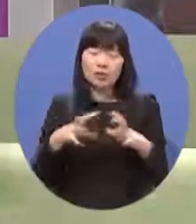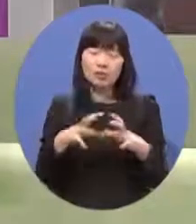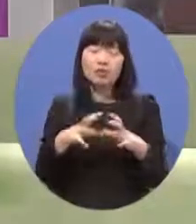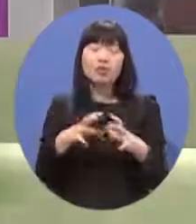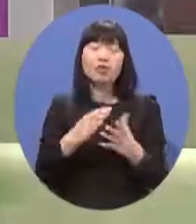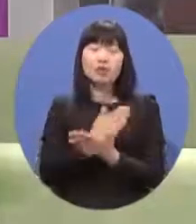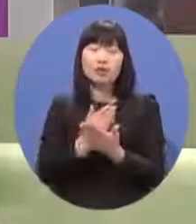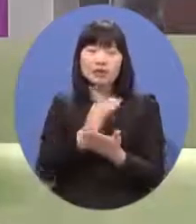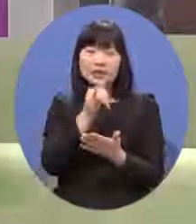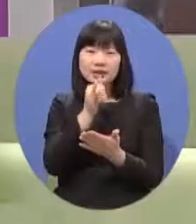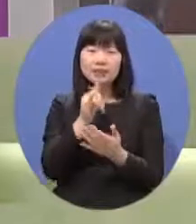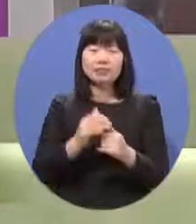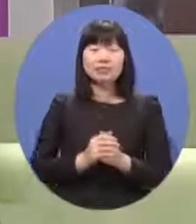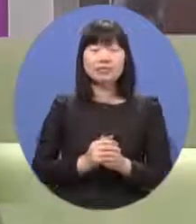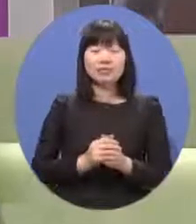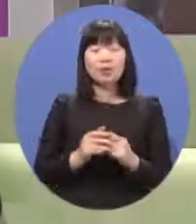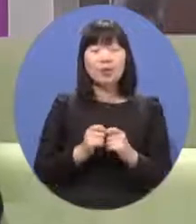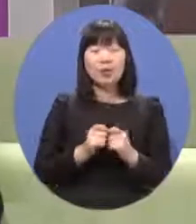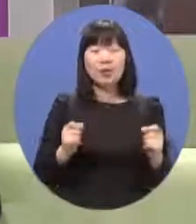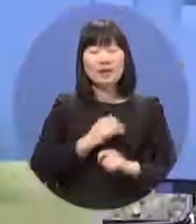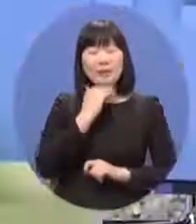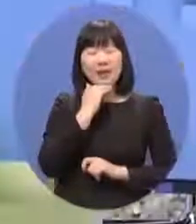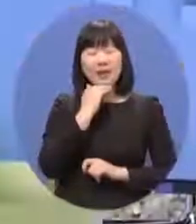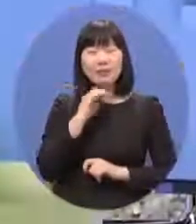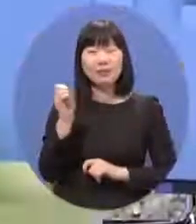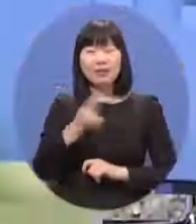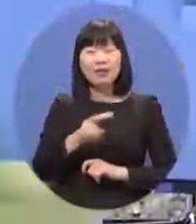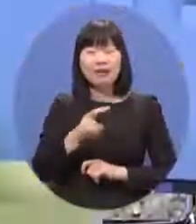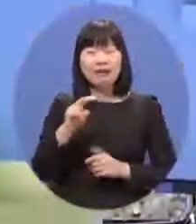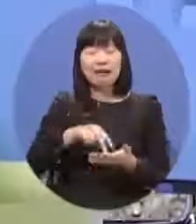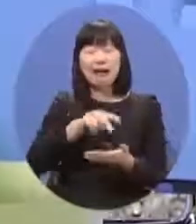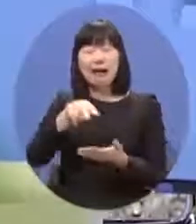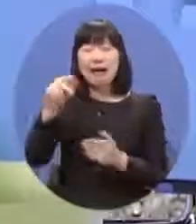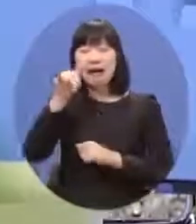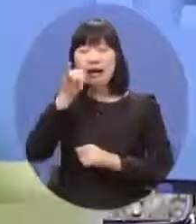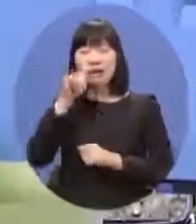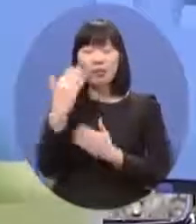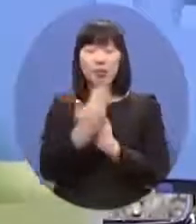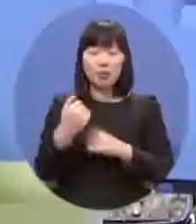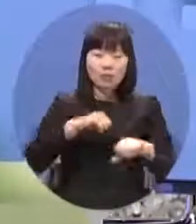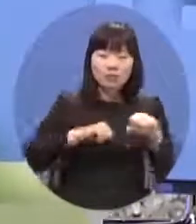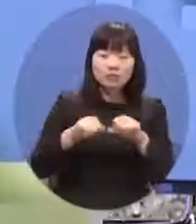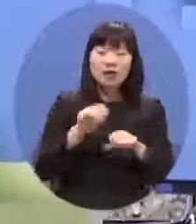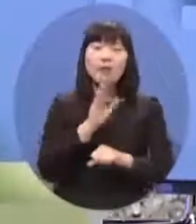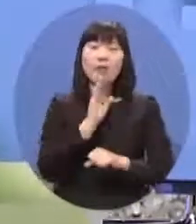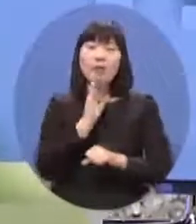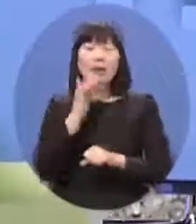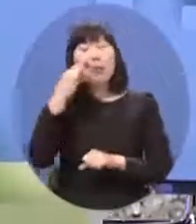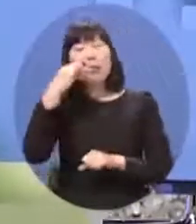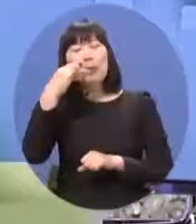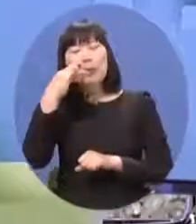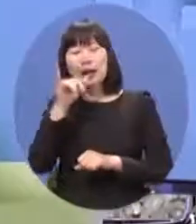하기도 해요. 네. 진드건 애가 있고 그쵸. 산만한 애가 있고 그렇죠. 막 몸으로 움직여야 되는 애가 있고 호기심 많은 그렇죠. 애가 있고 막